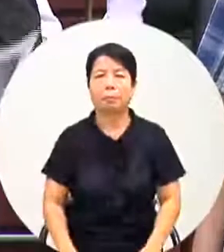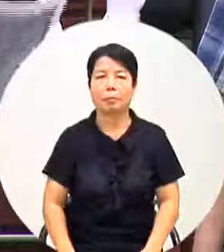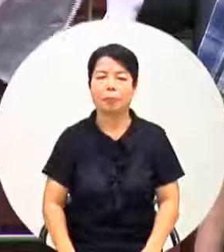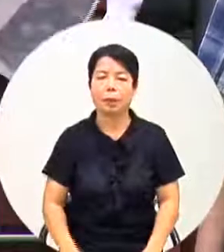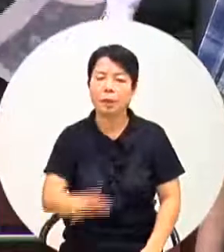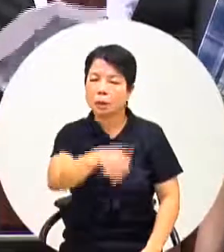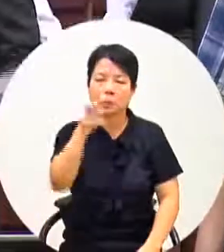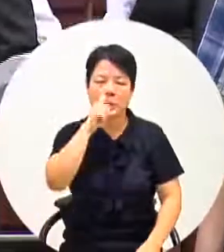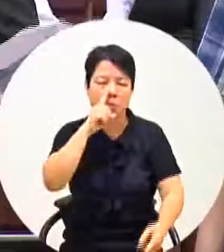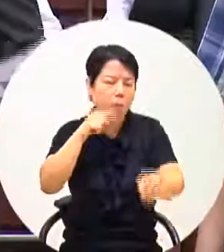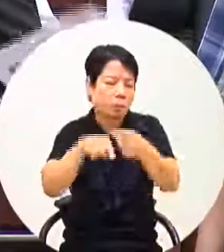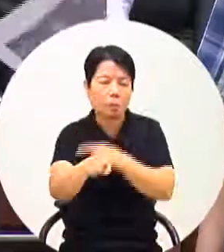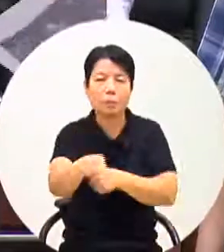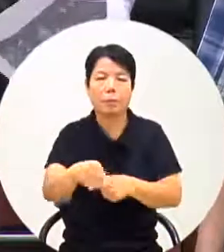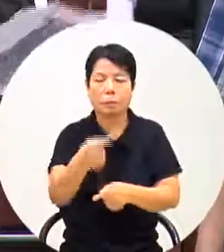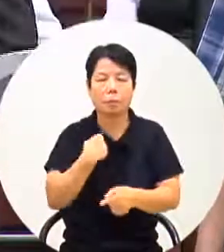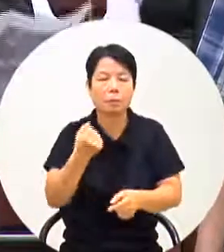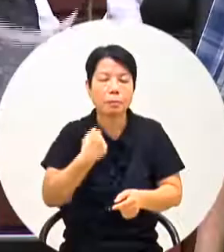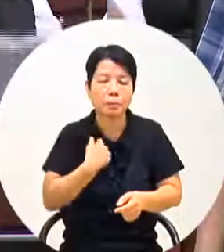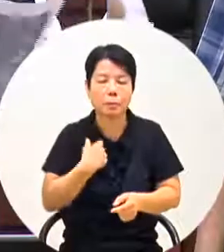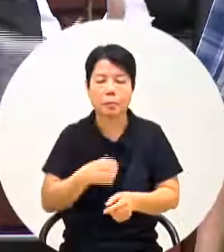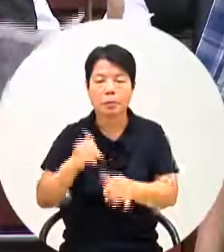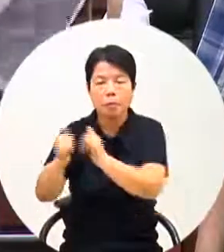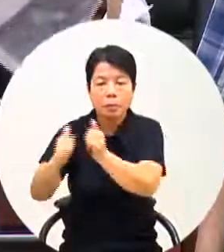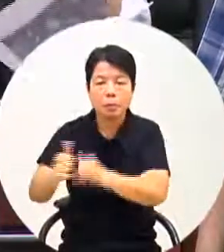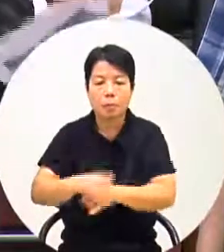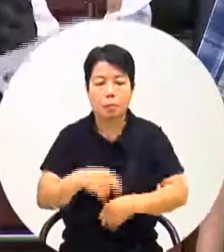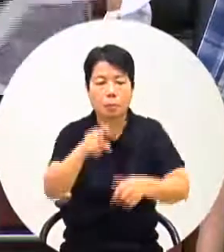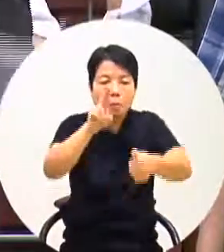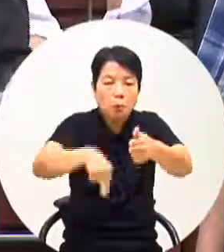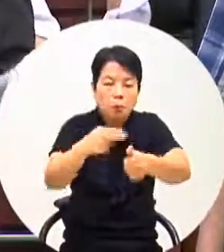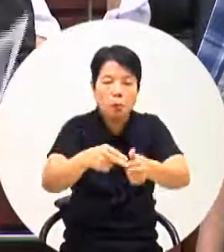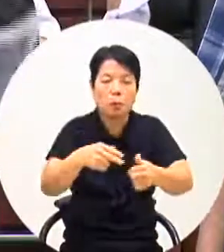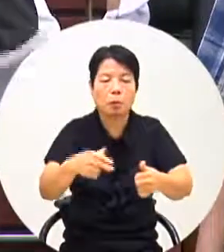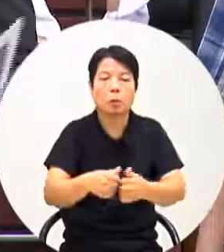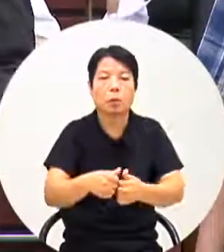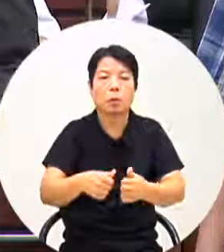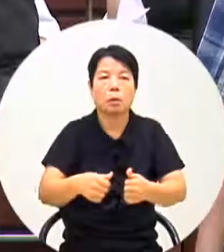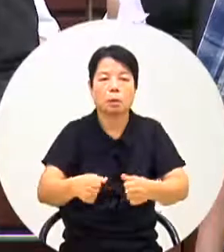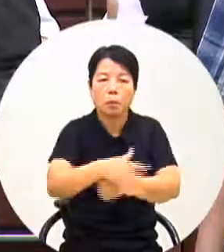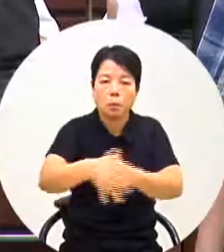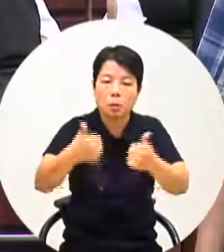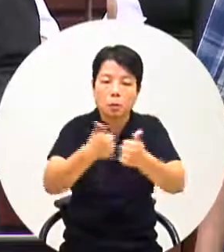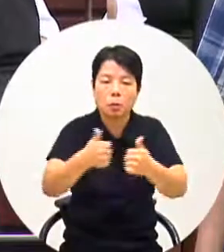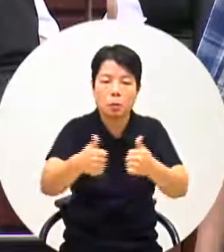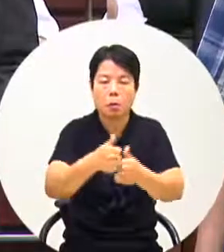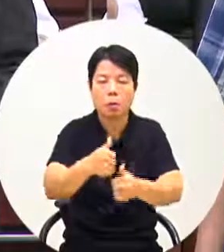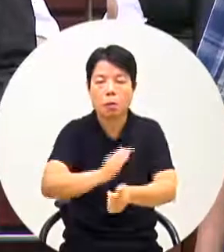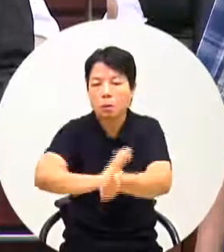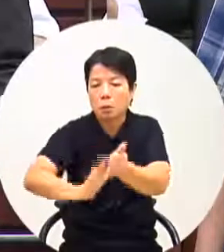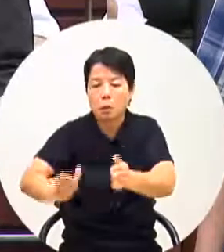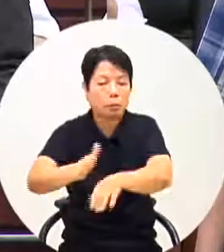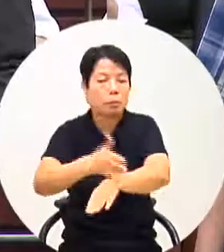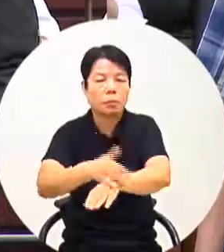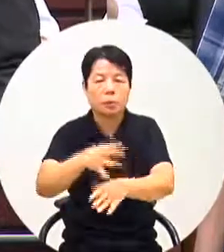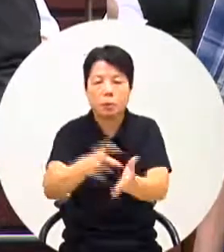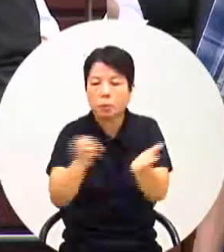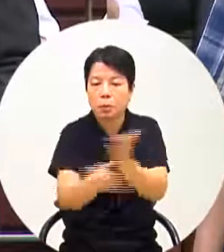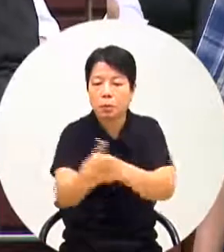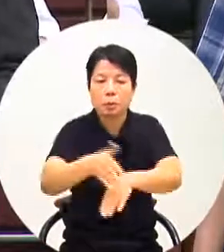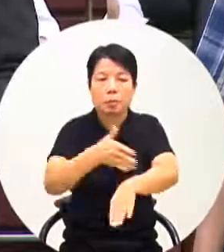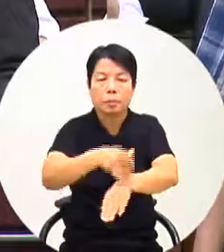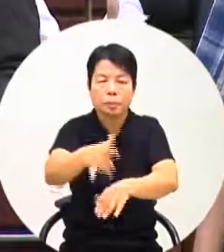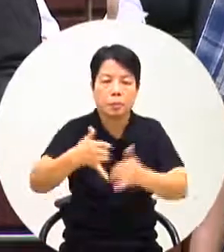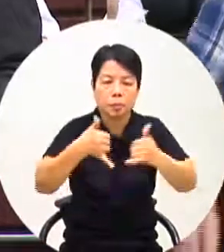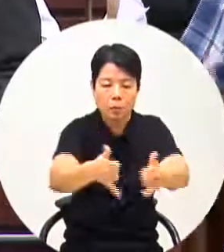盖了，事实上我所知影地方，包括老谢峰、李伟、丁丁嘛，开过协调会嘛，确定无被影响嘛。不被影响啊！这规个路线起码